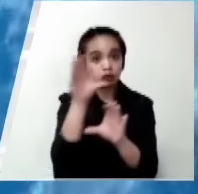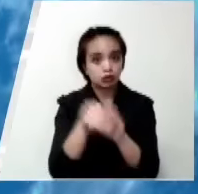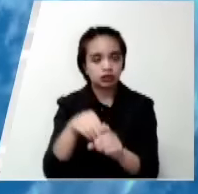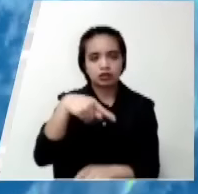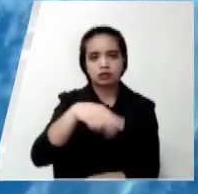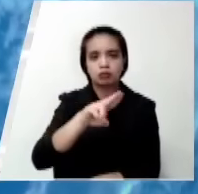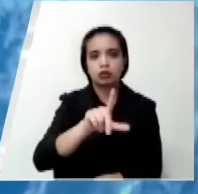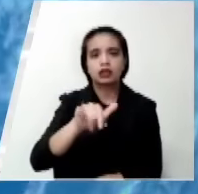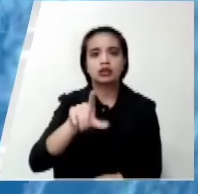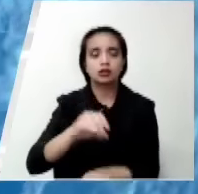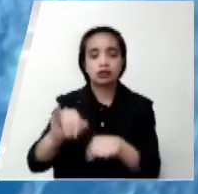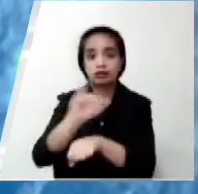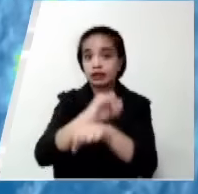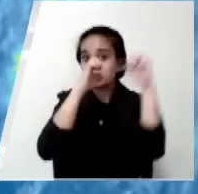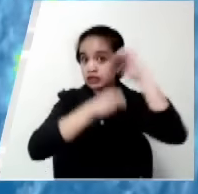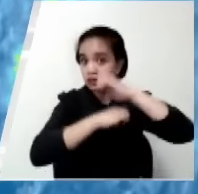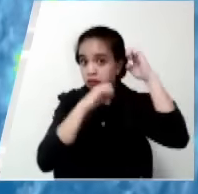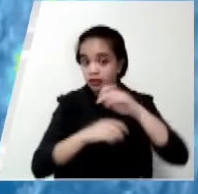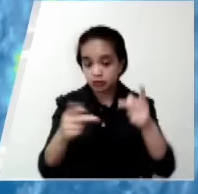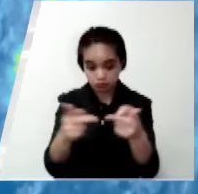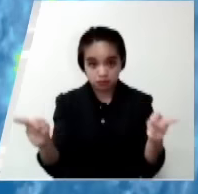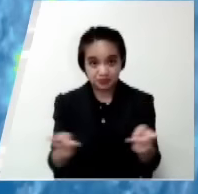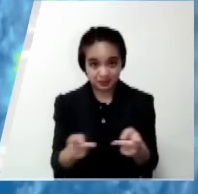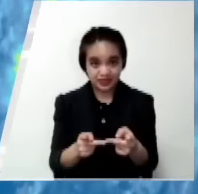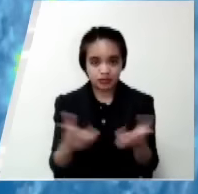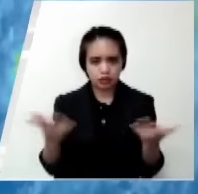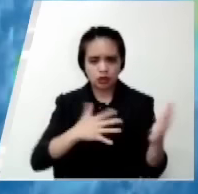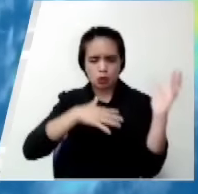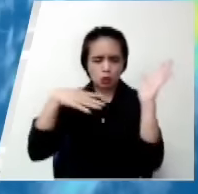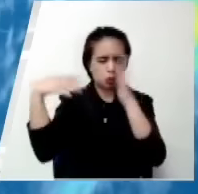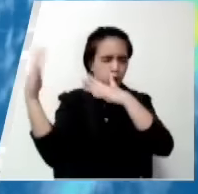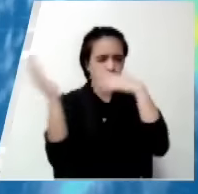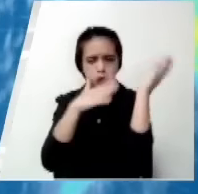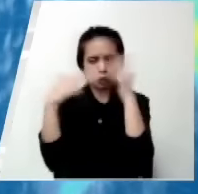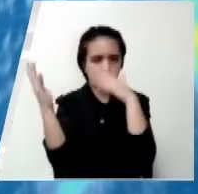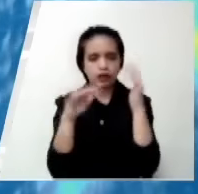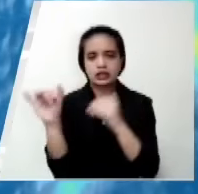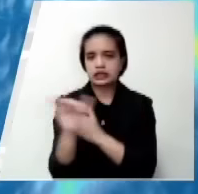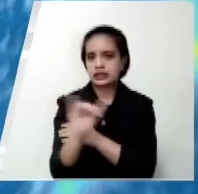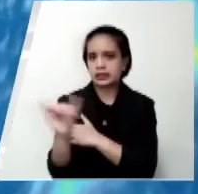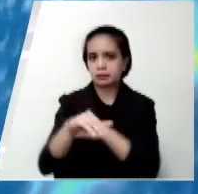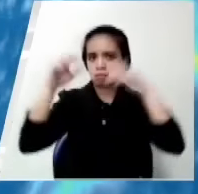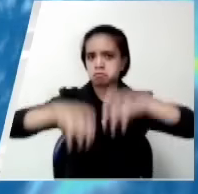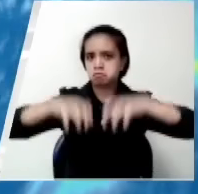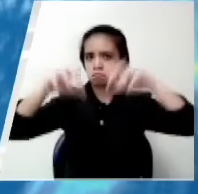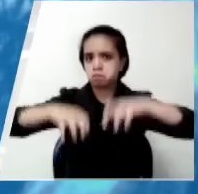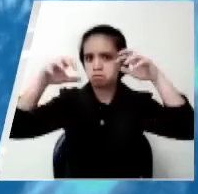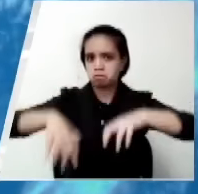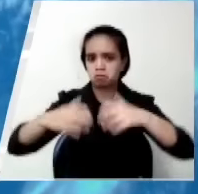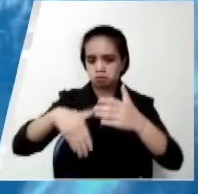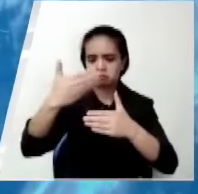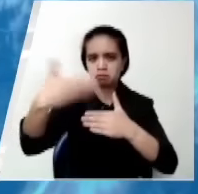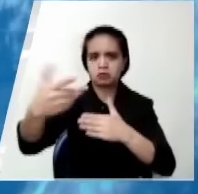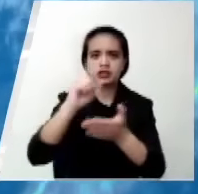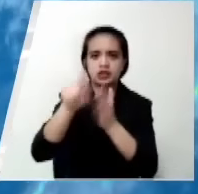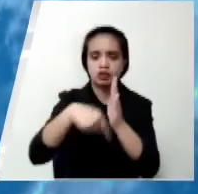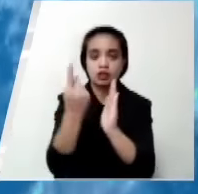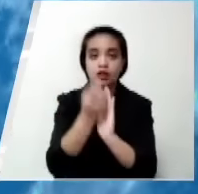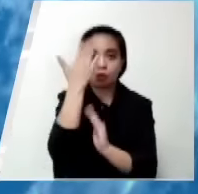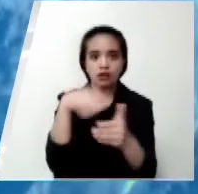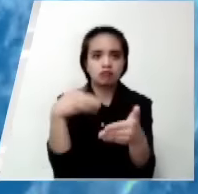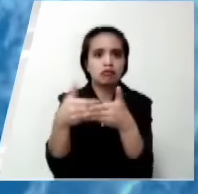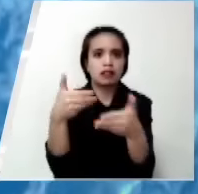Inaasahan po sa mga nabanggit na lugar yung mga malakas na hangin at pati na rin po ang mga matitinding pag-ulan sa mga susunod na oras. Lalo't papalapit na po